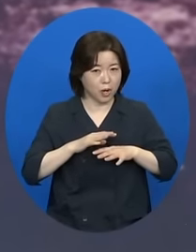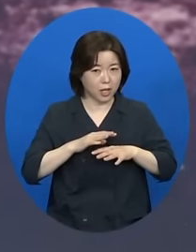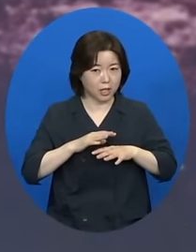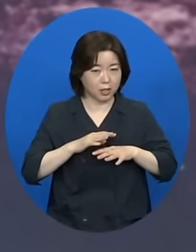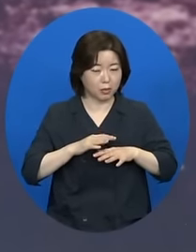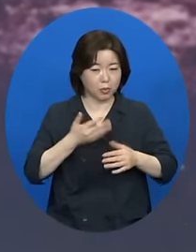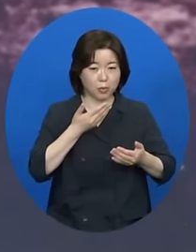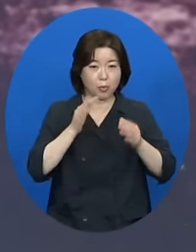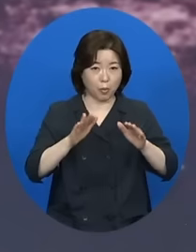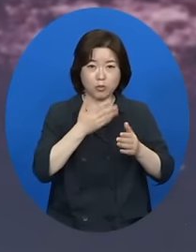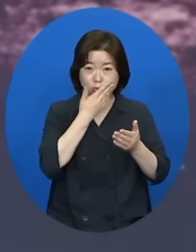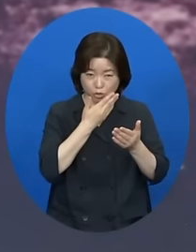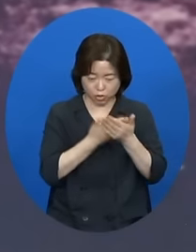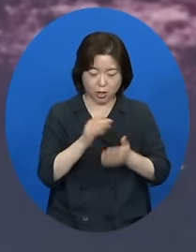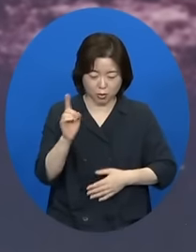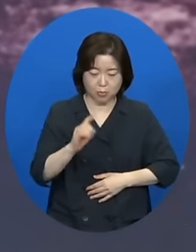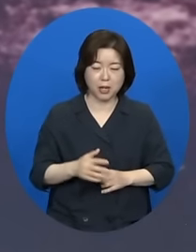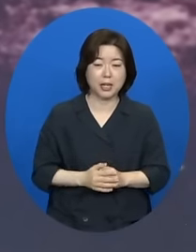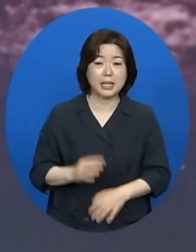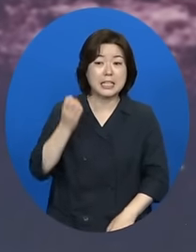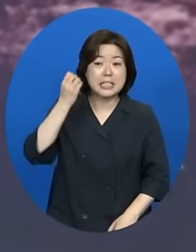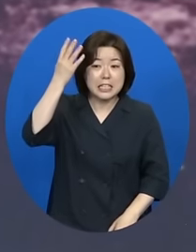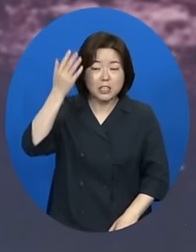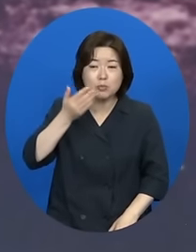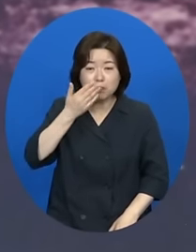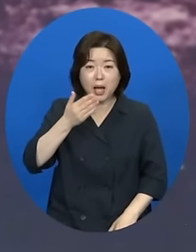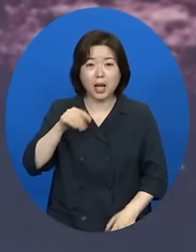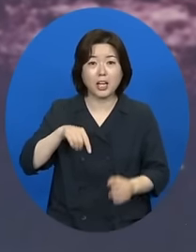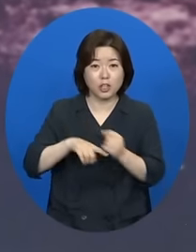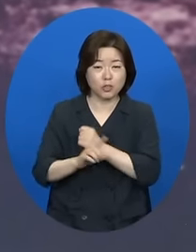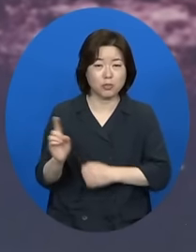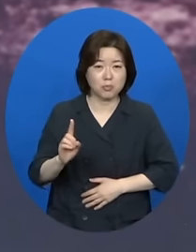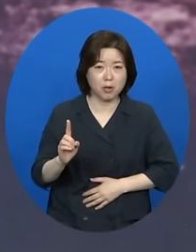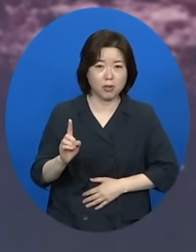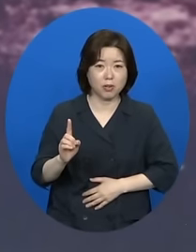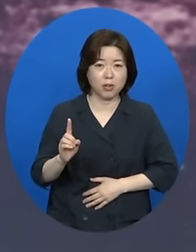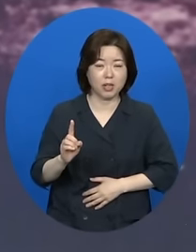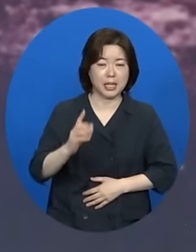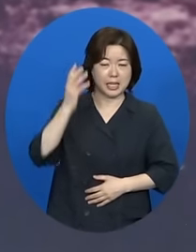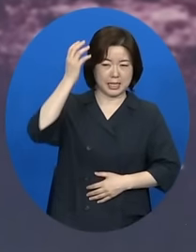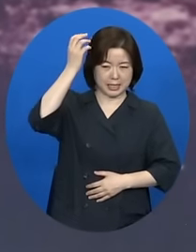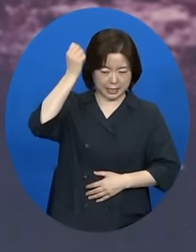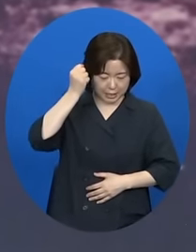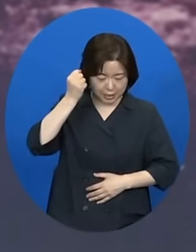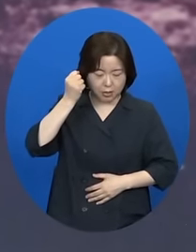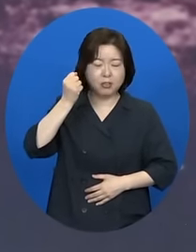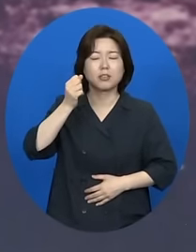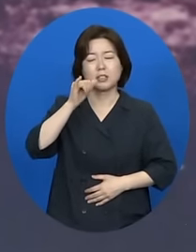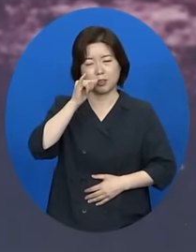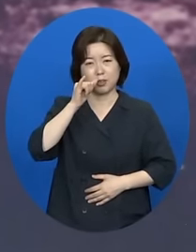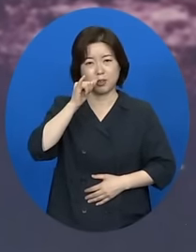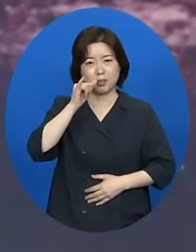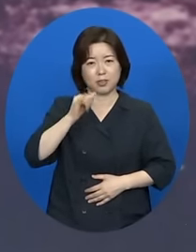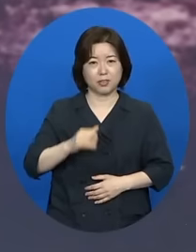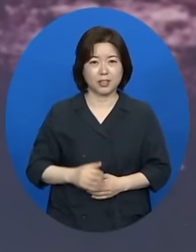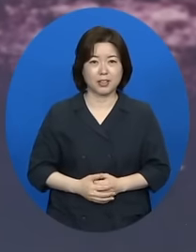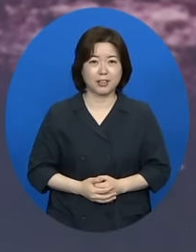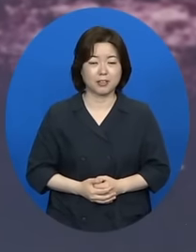오늘의 핵심입니다. 잊을 수 있었던 것은 놀랍게도 기억에 있습니다. 기억.